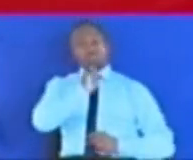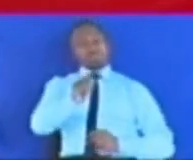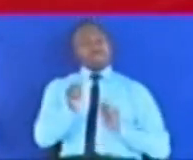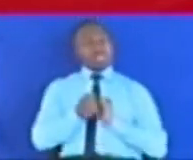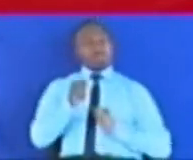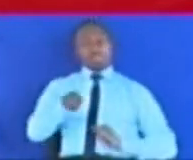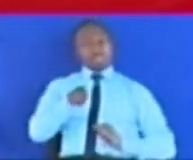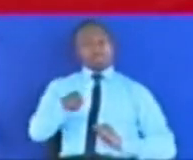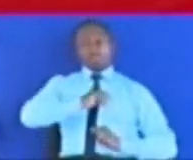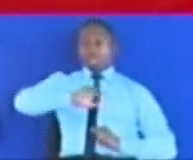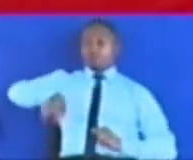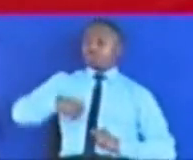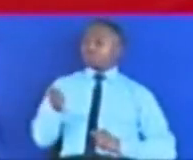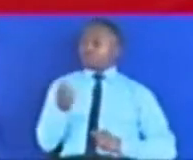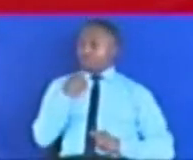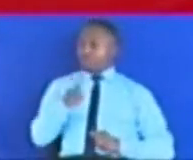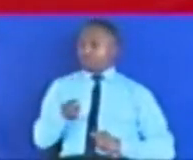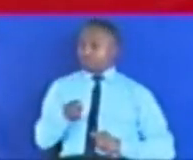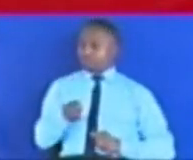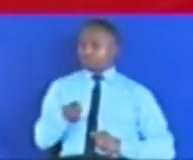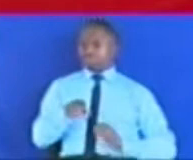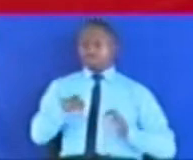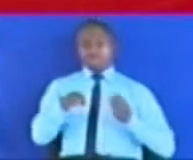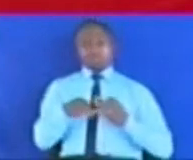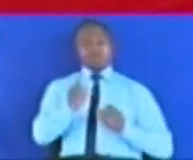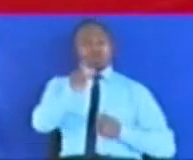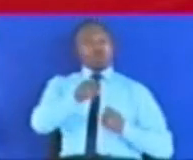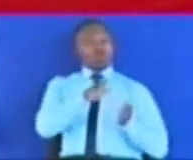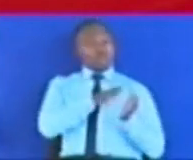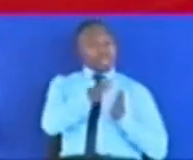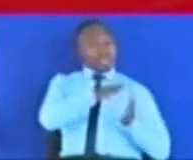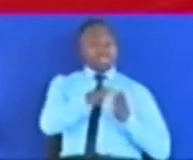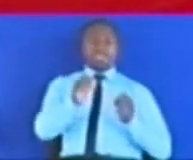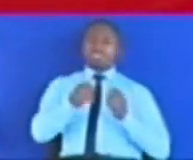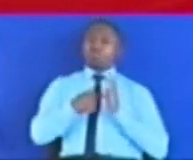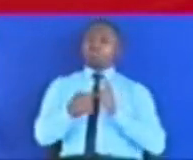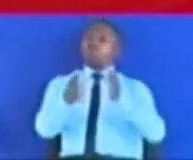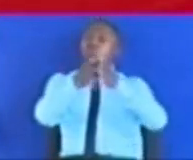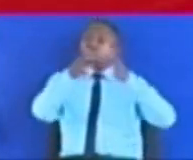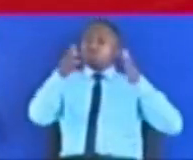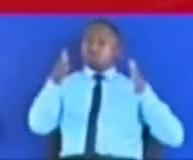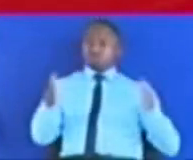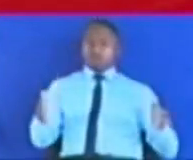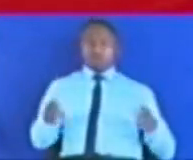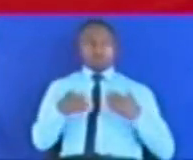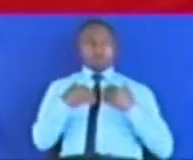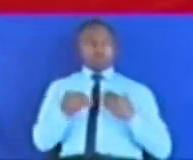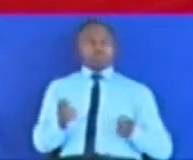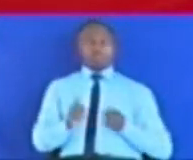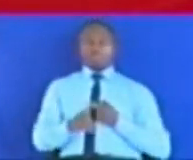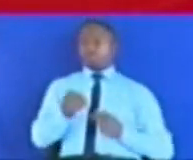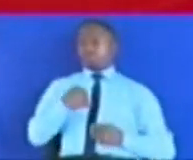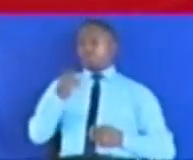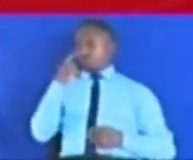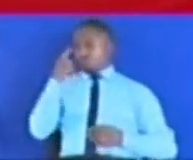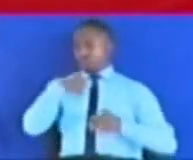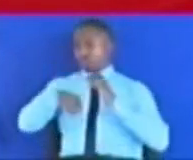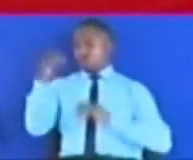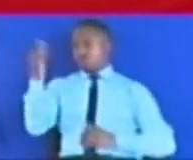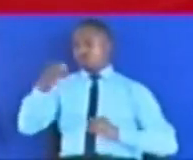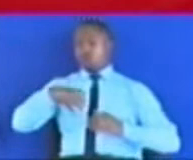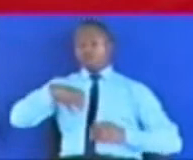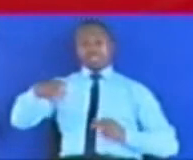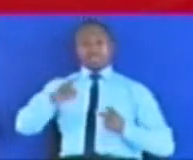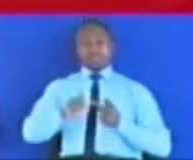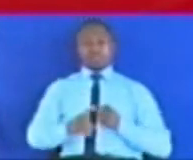hili la wizi wa dawa linavyoripotiwa ni kubwa sana. Lakini nimeona kwenye hotuba ya waziri pale